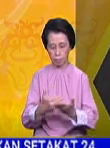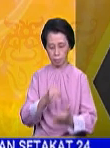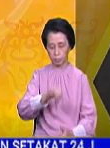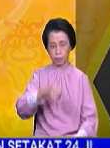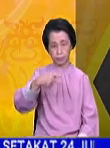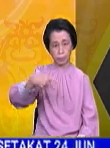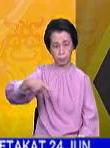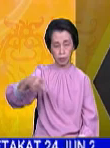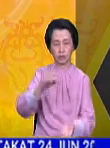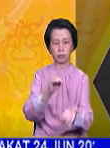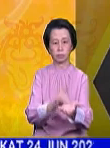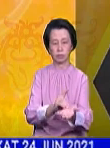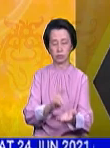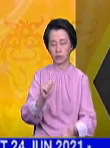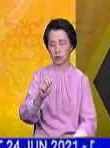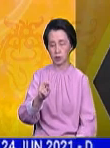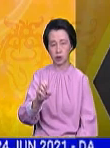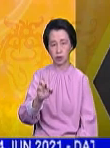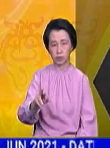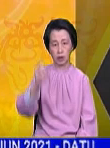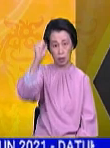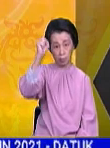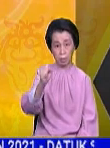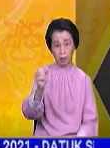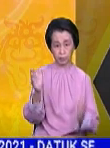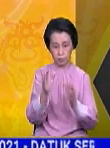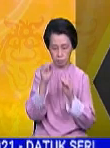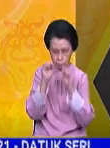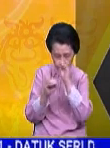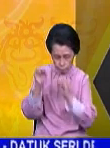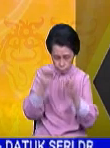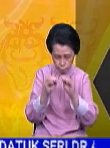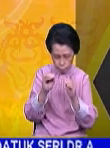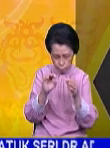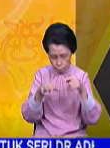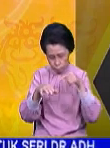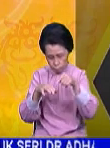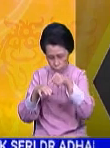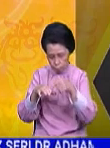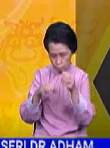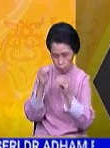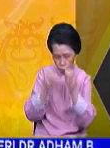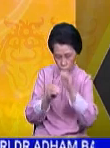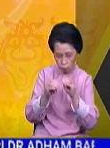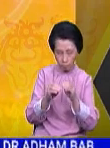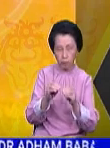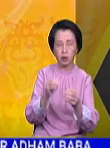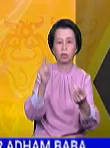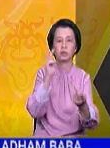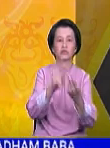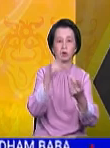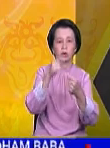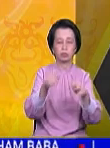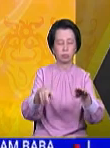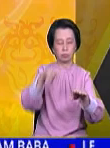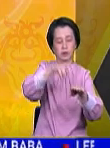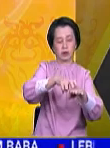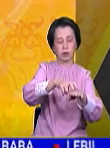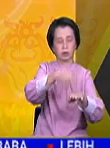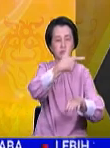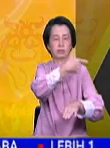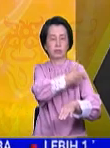Sibu, Dr. Anwar Abai, bas mini tersebut akan diubahsuai menjadi bas cucuk vaksin yang pertama di Sibu dan akan bergerak